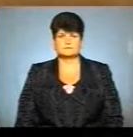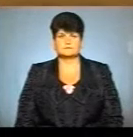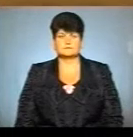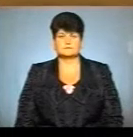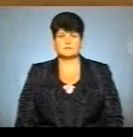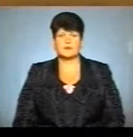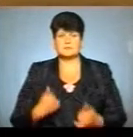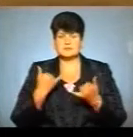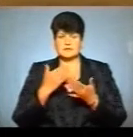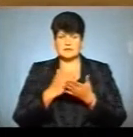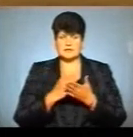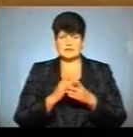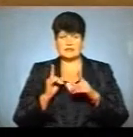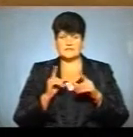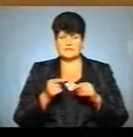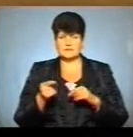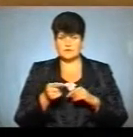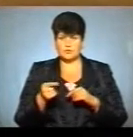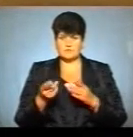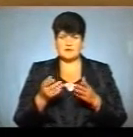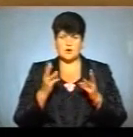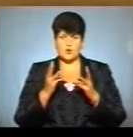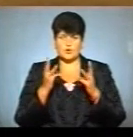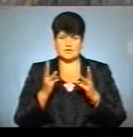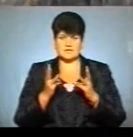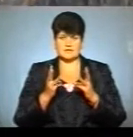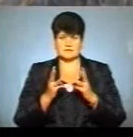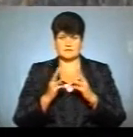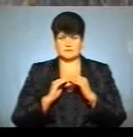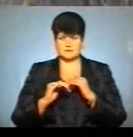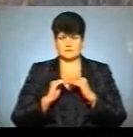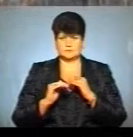Ми знаходимося на в'їзді до Тернополя, де горить стерня на полі.